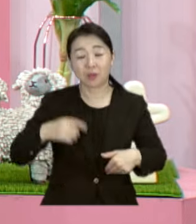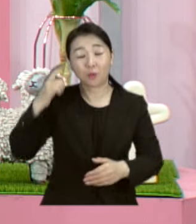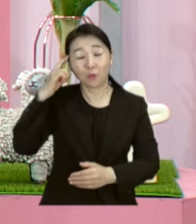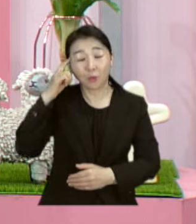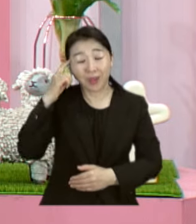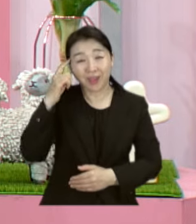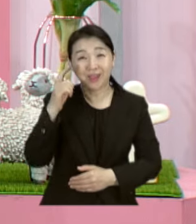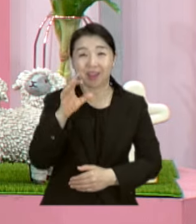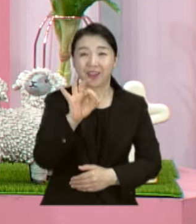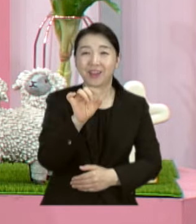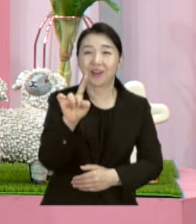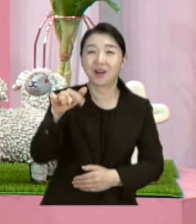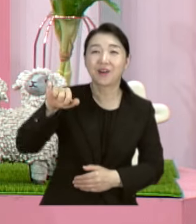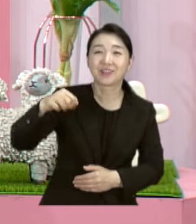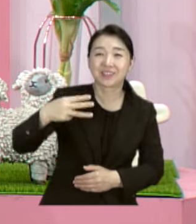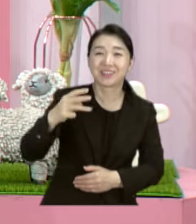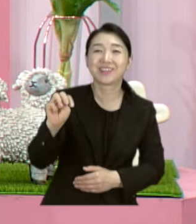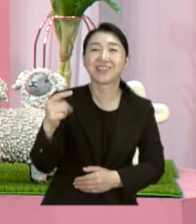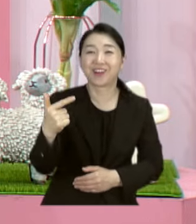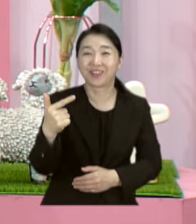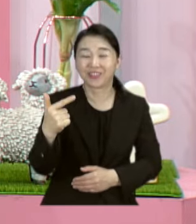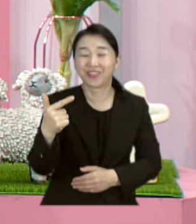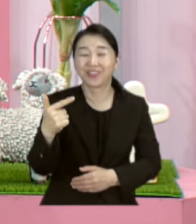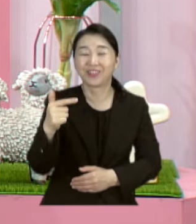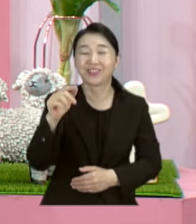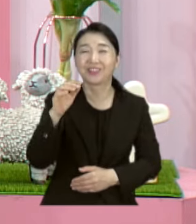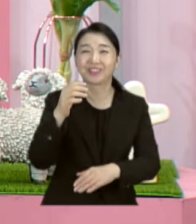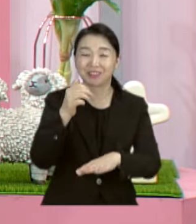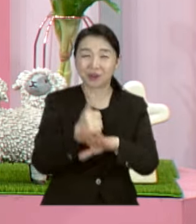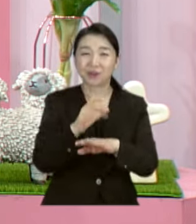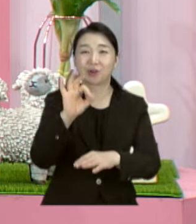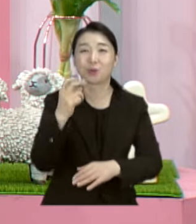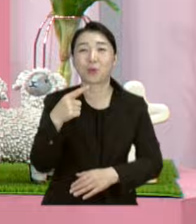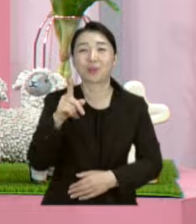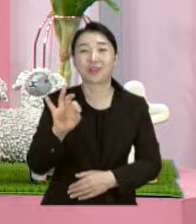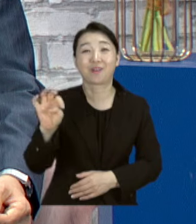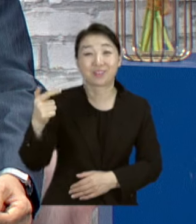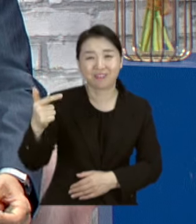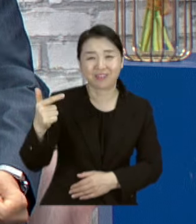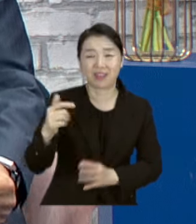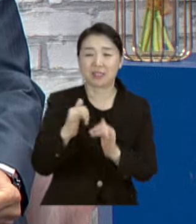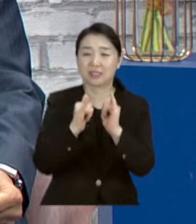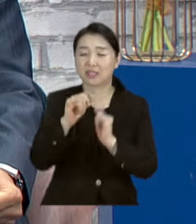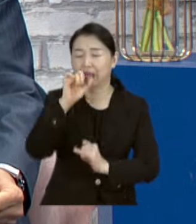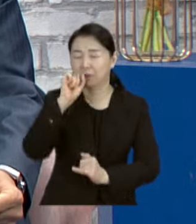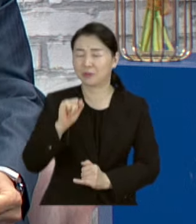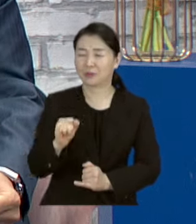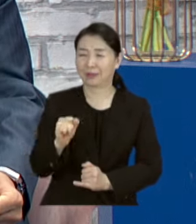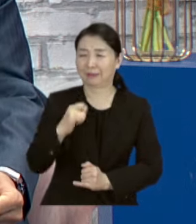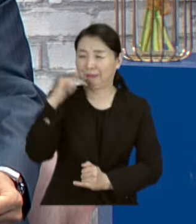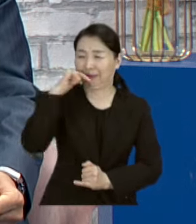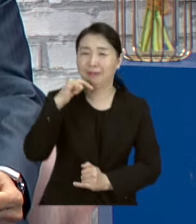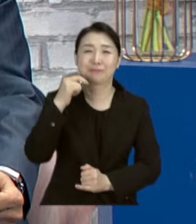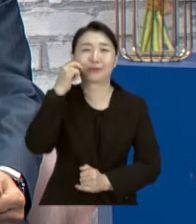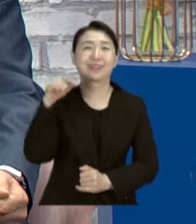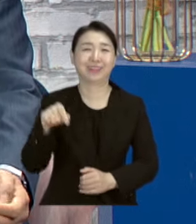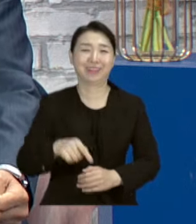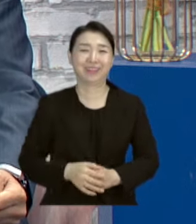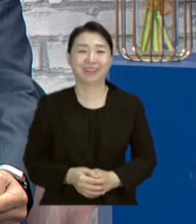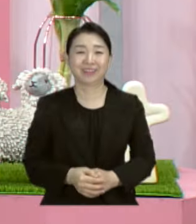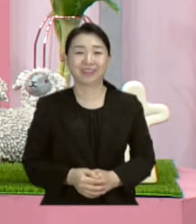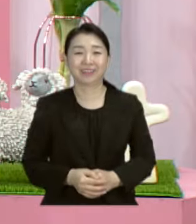마음이 따뜻해요. 그래서 어질 현자 정현이 어질어질합니다. 어질 현자여서 어질어질해요. 네,